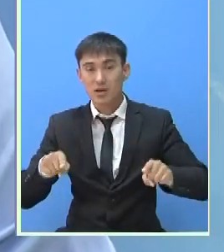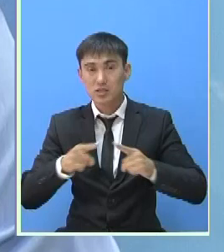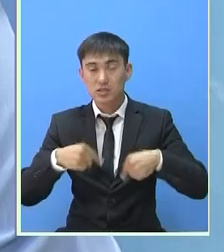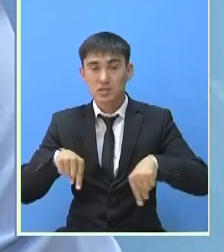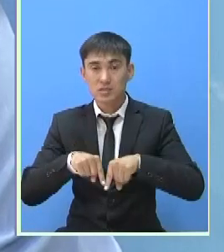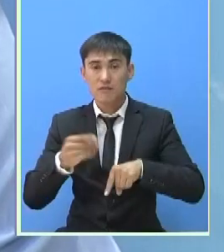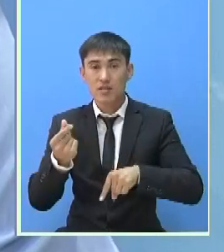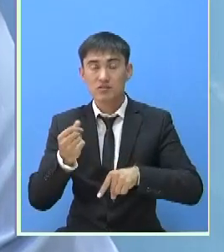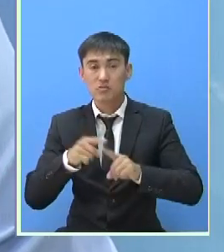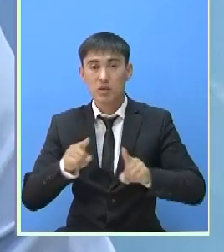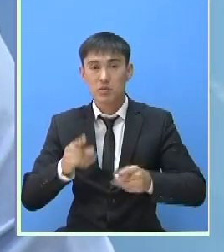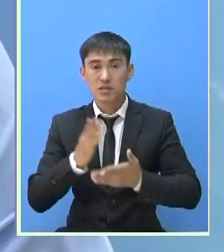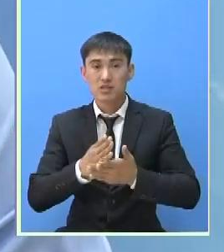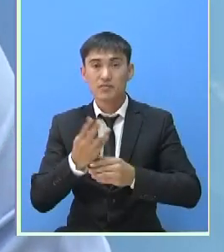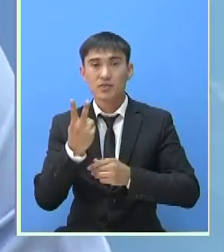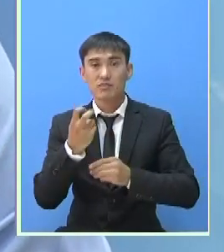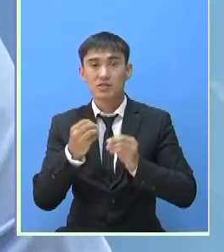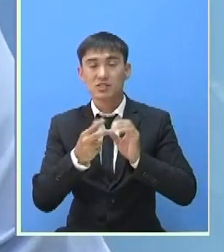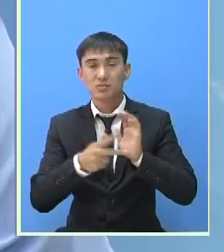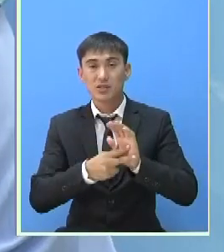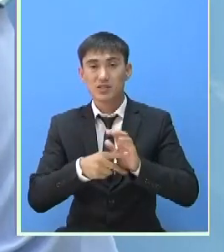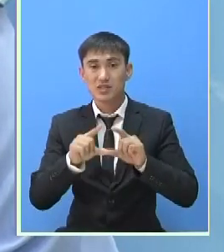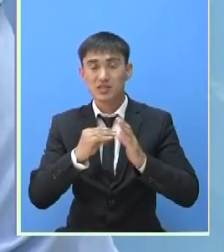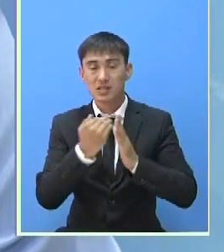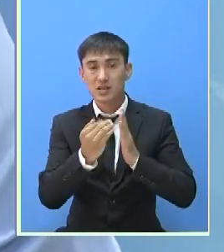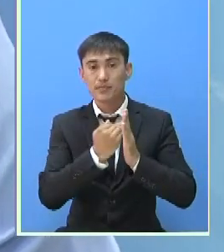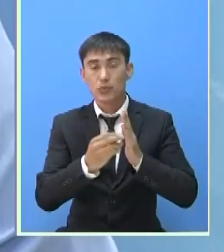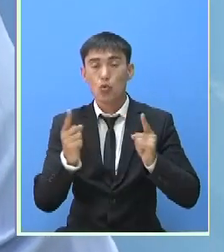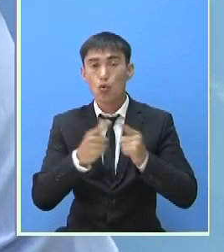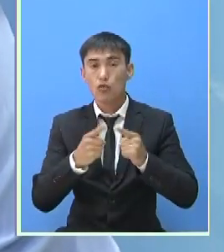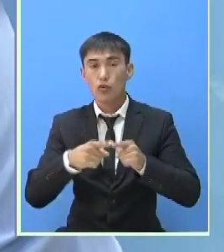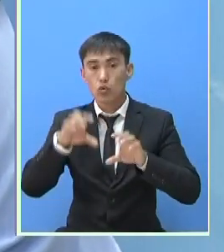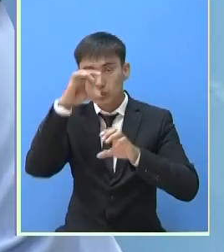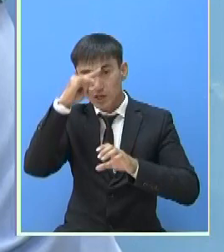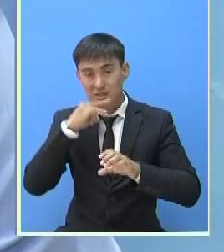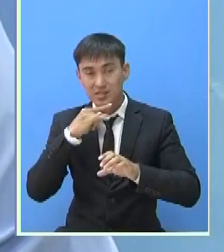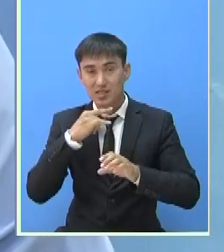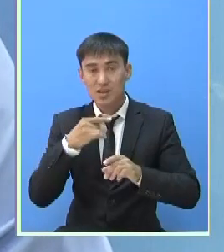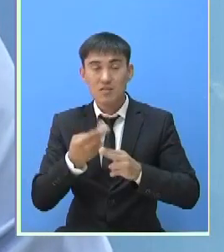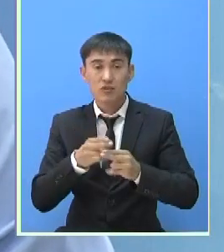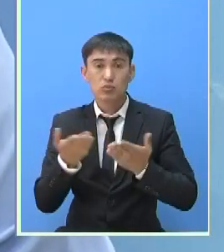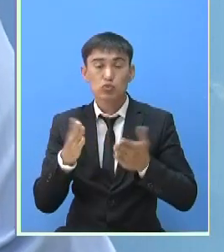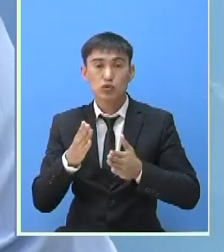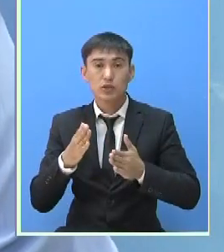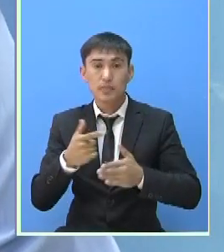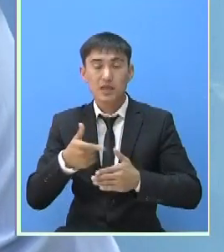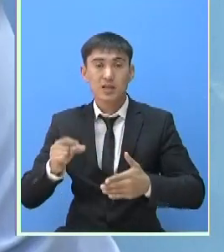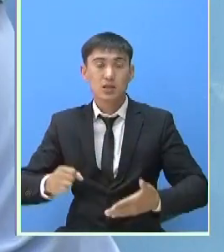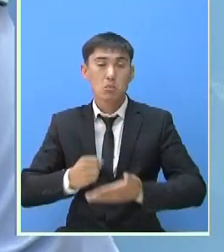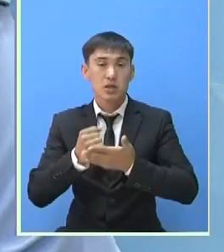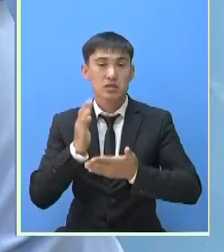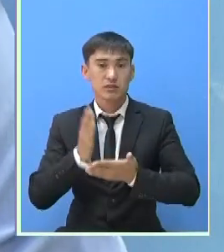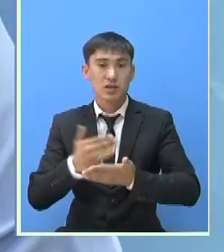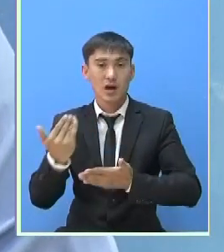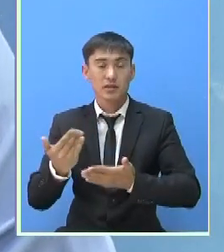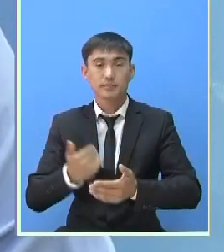пирамидами, предусмотрена 217 статья Уголовного кодекса Республики Казахстан. В данном случае граждане тоже подвержены к этому, то есть